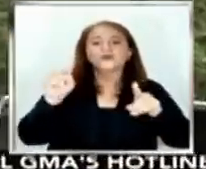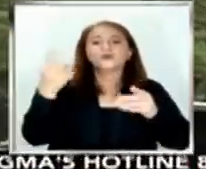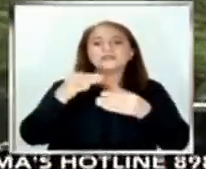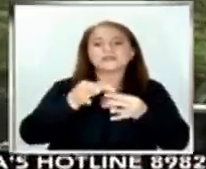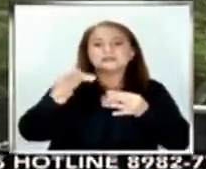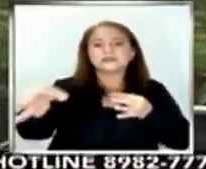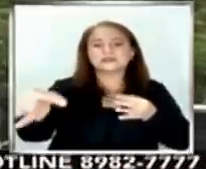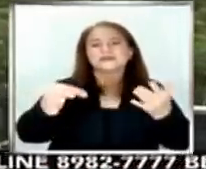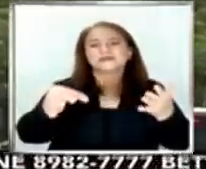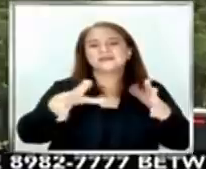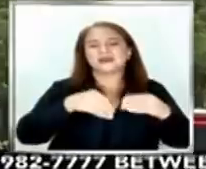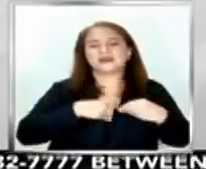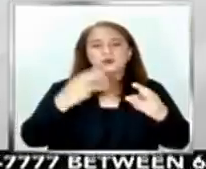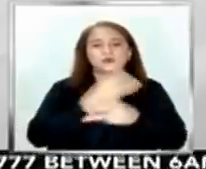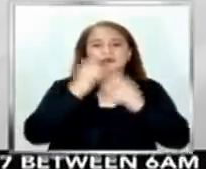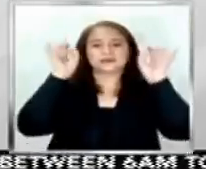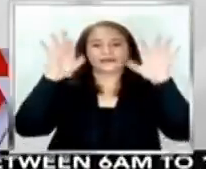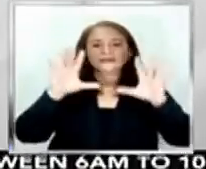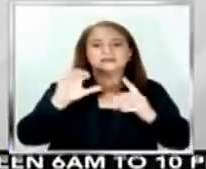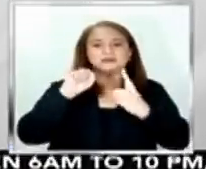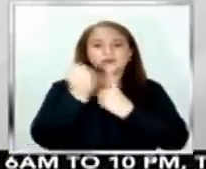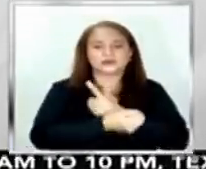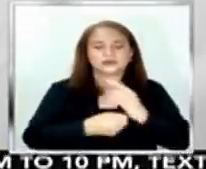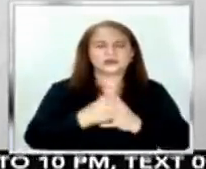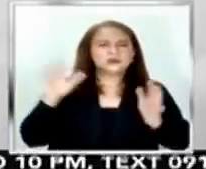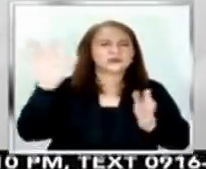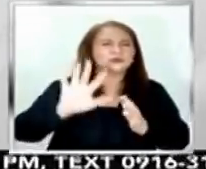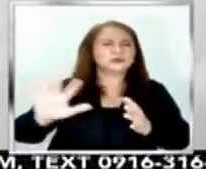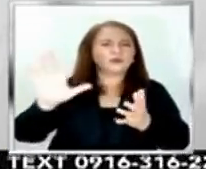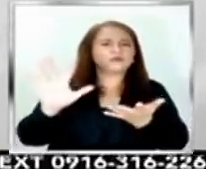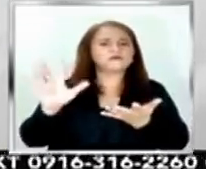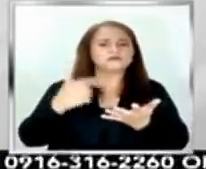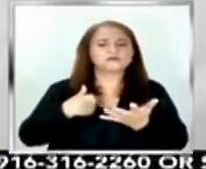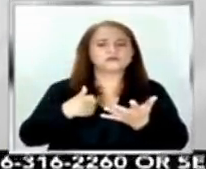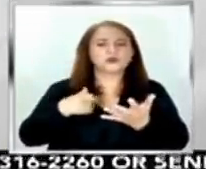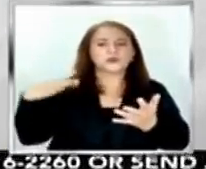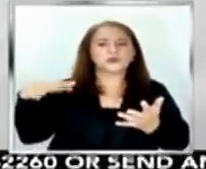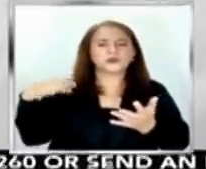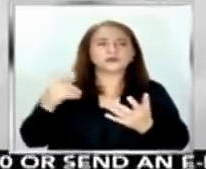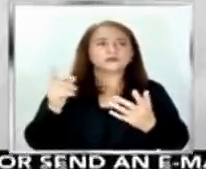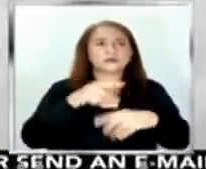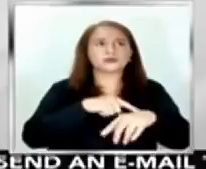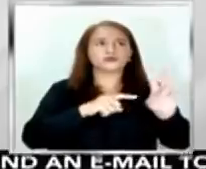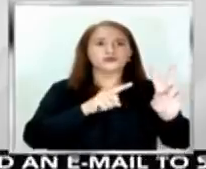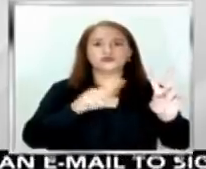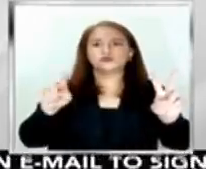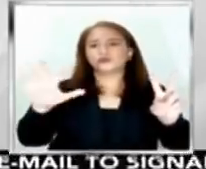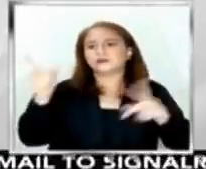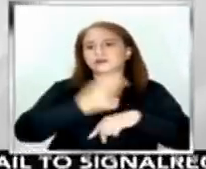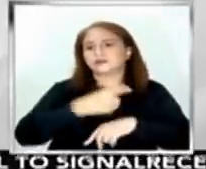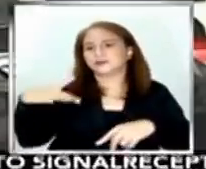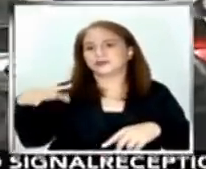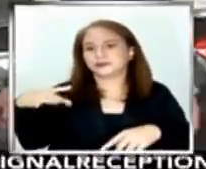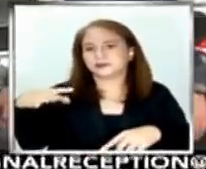mga severe at critical case. Ang average length ng paghahantay nila would be 2 to 5 days in the